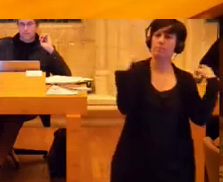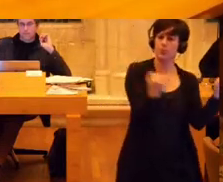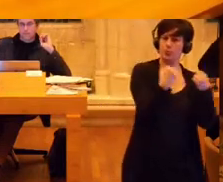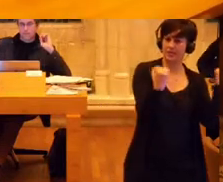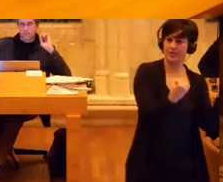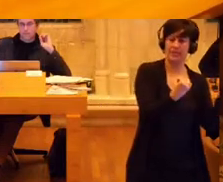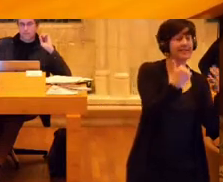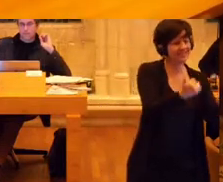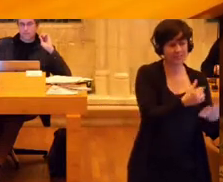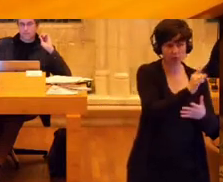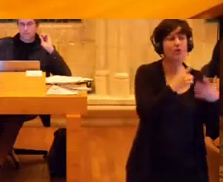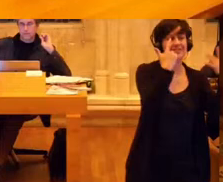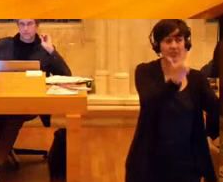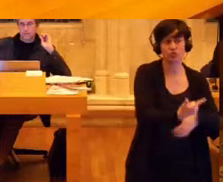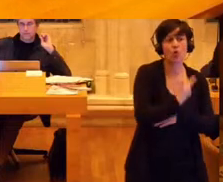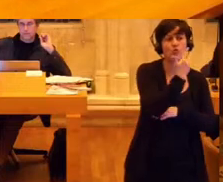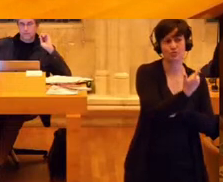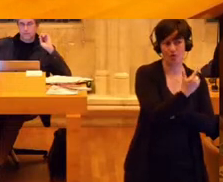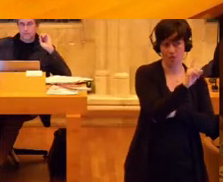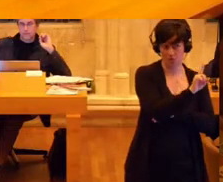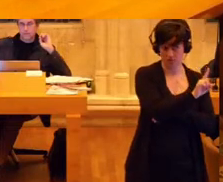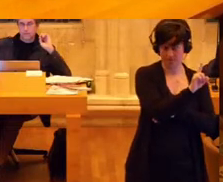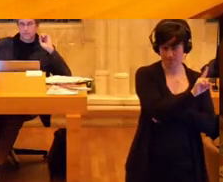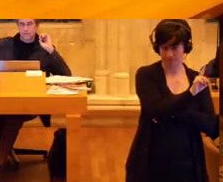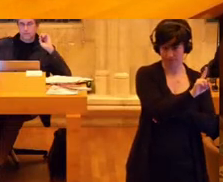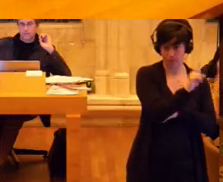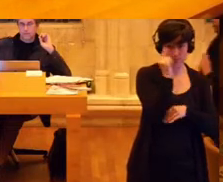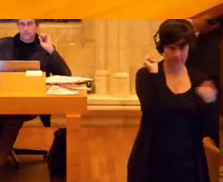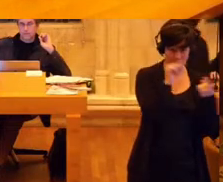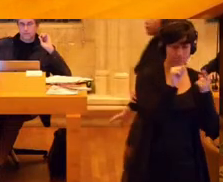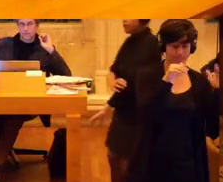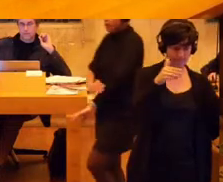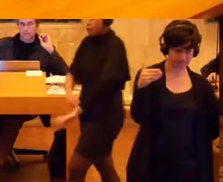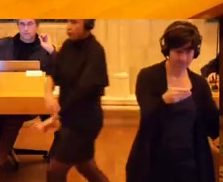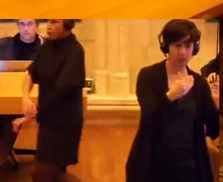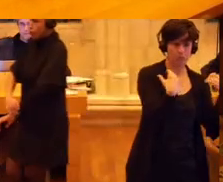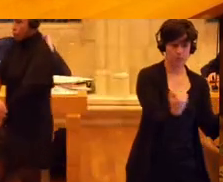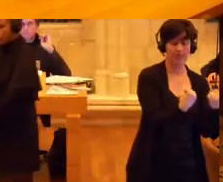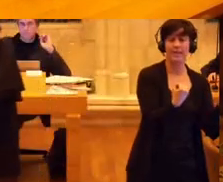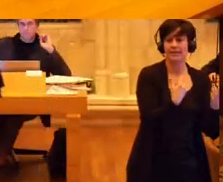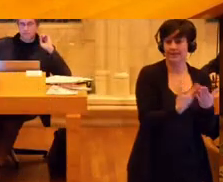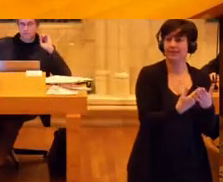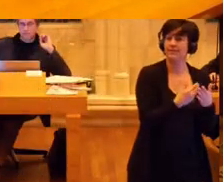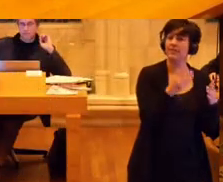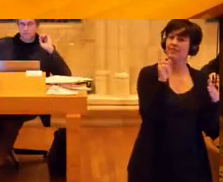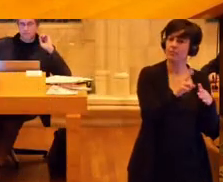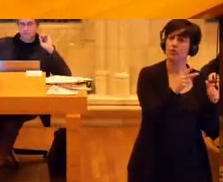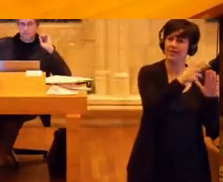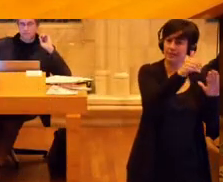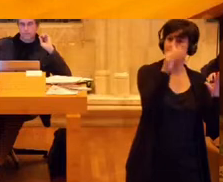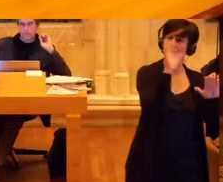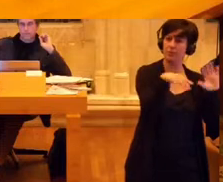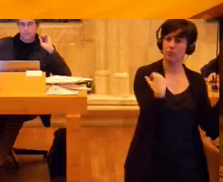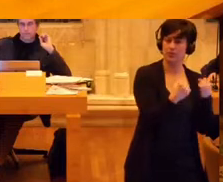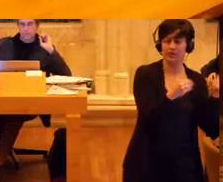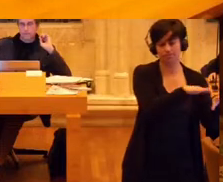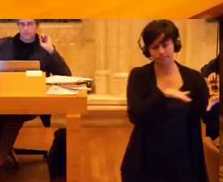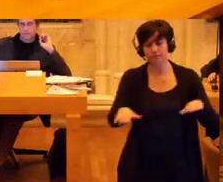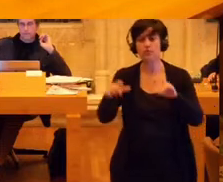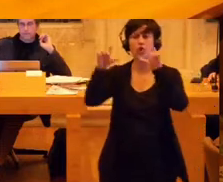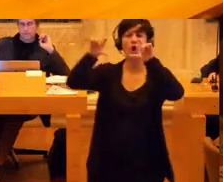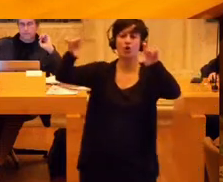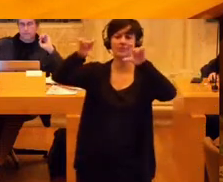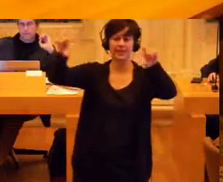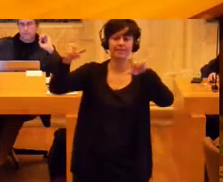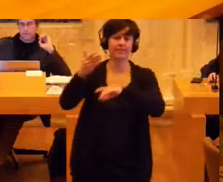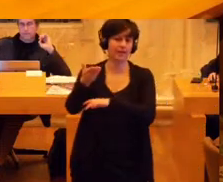pas 6, 2 ans, et on est effectivement là sur le public des publicitaires. Sur les enseignes, en revanche, là